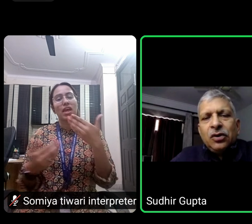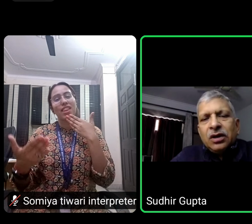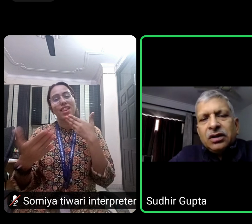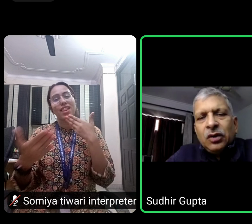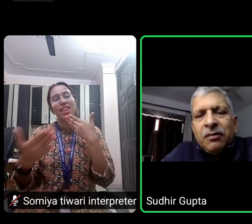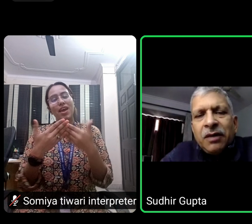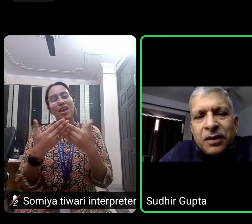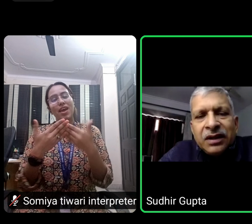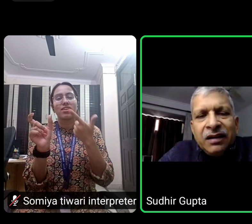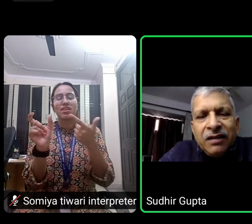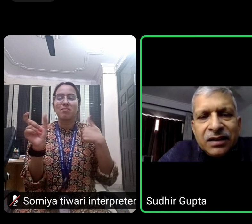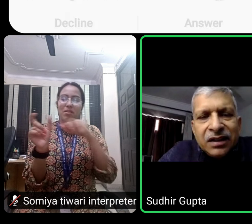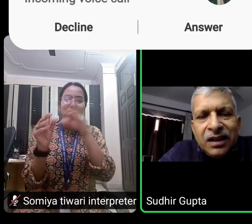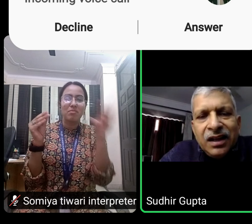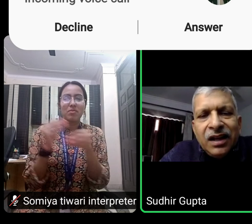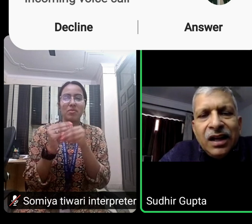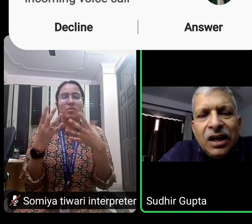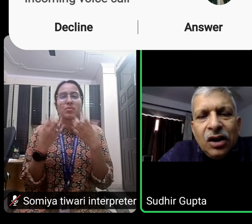को।